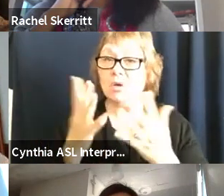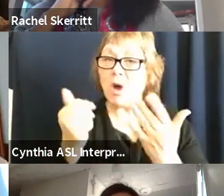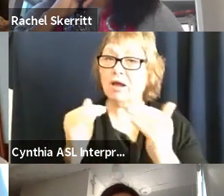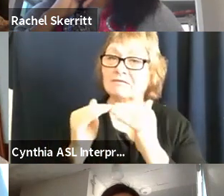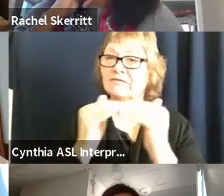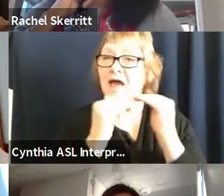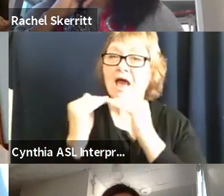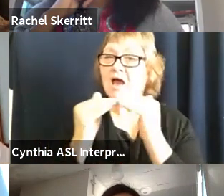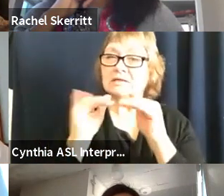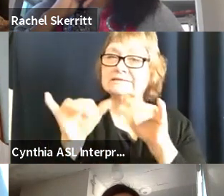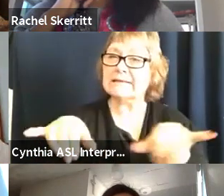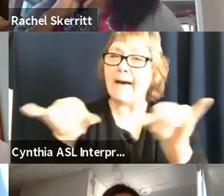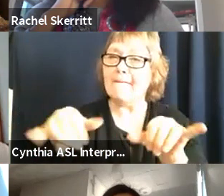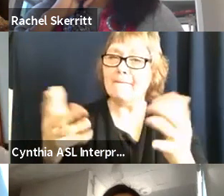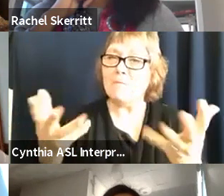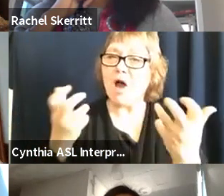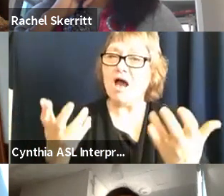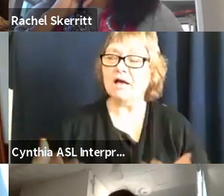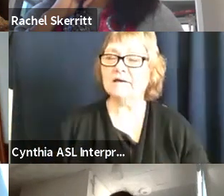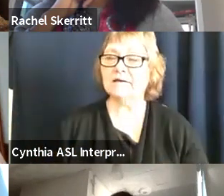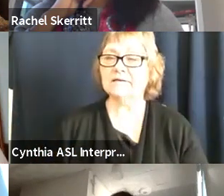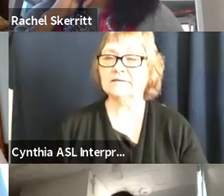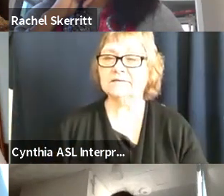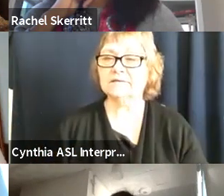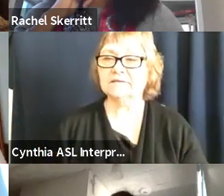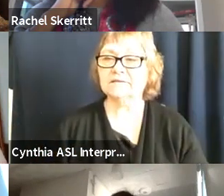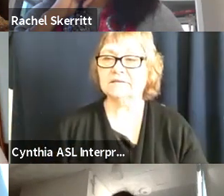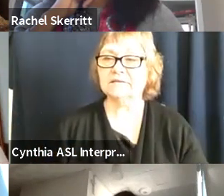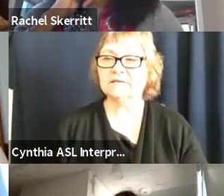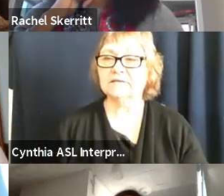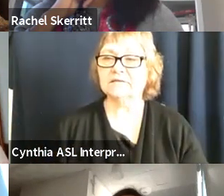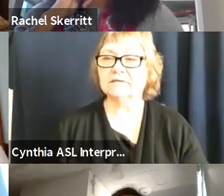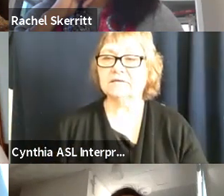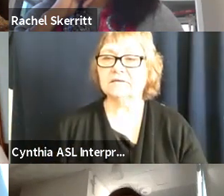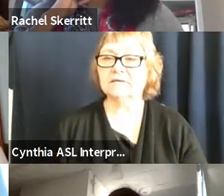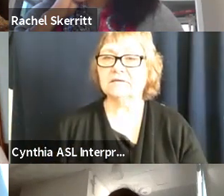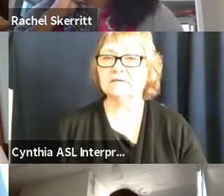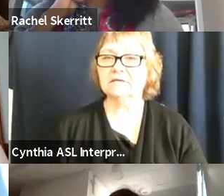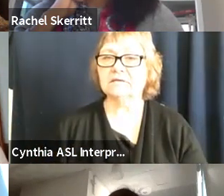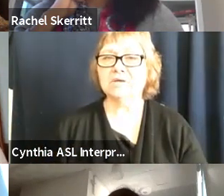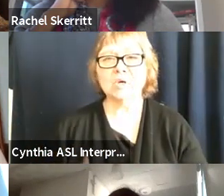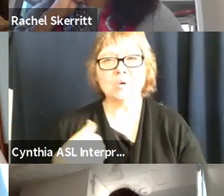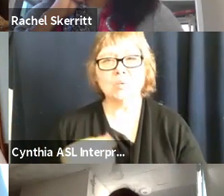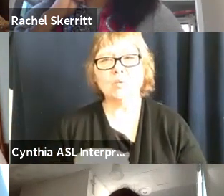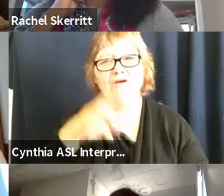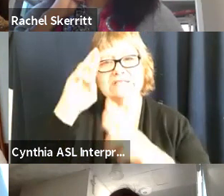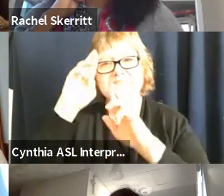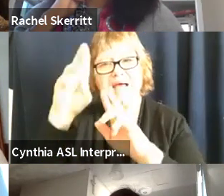well. 我們很尊重公平。 We respect fairness and